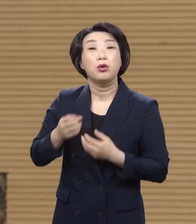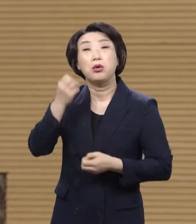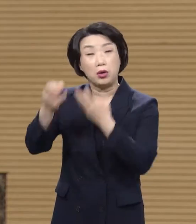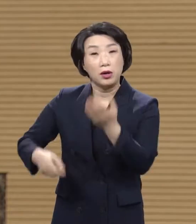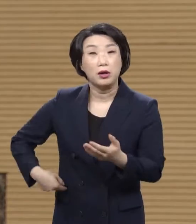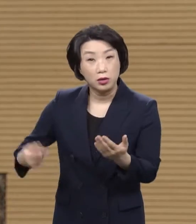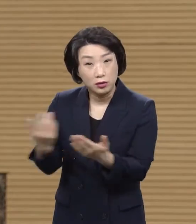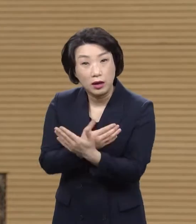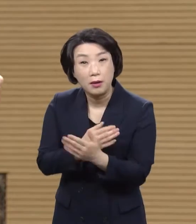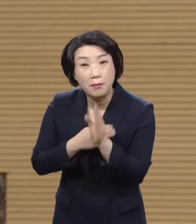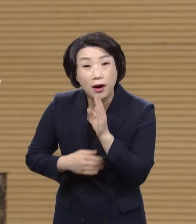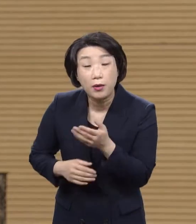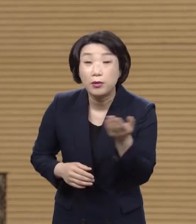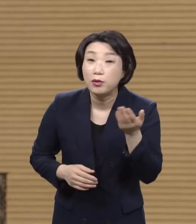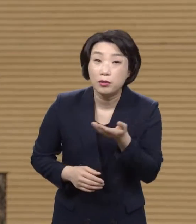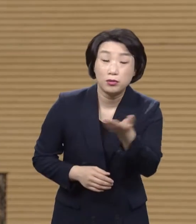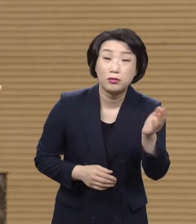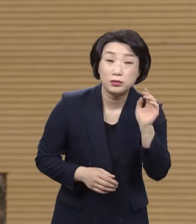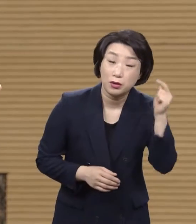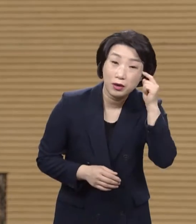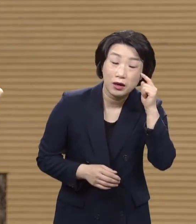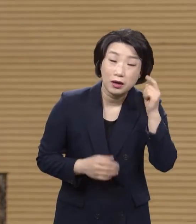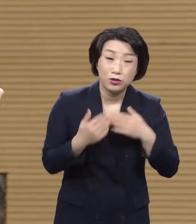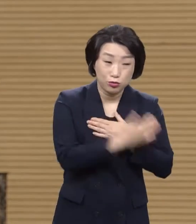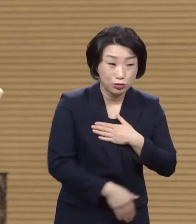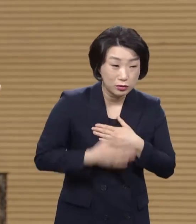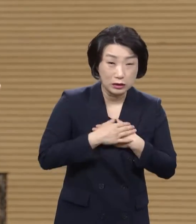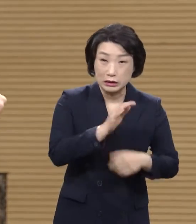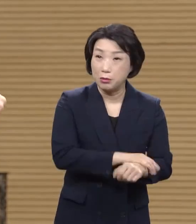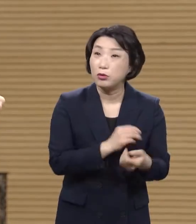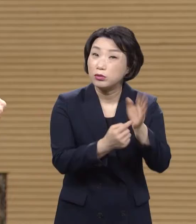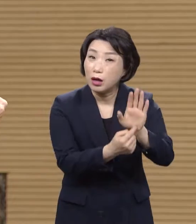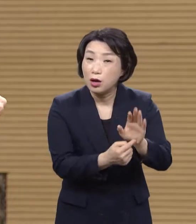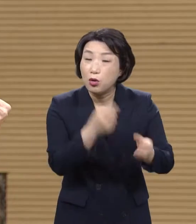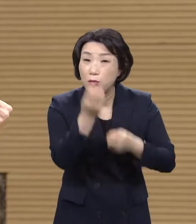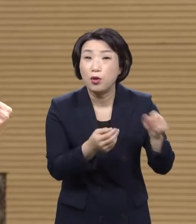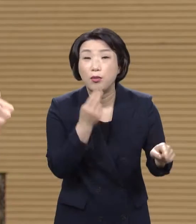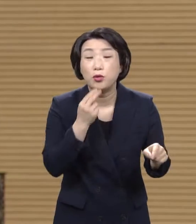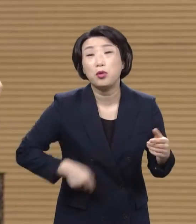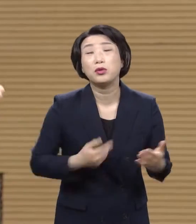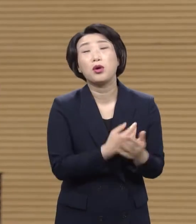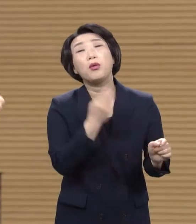왜 육신은 자기가 잘못한 진실을 드러내려고 하지 않을까? 응?